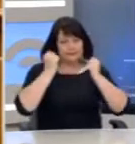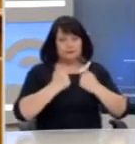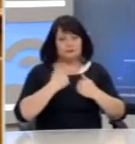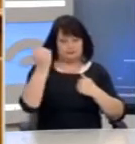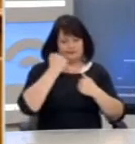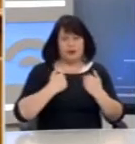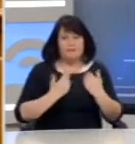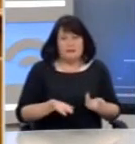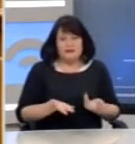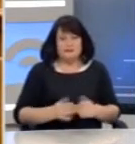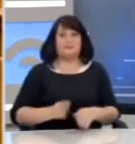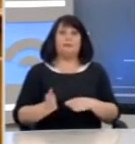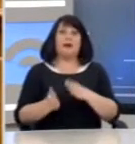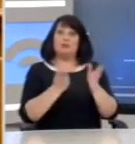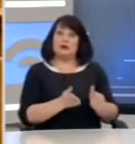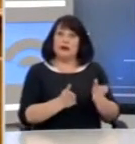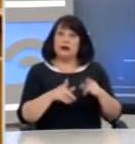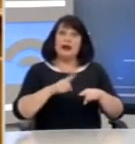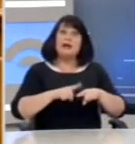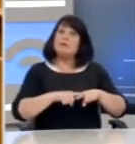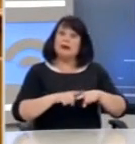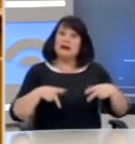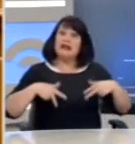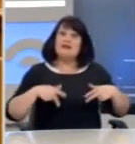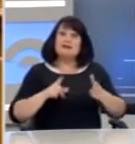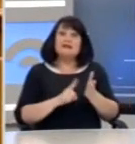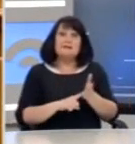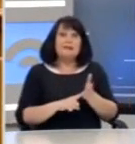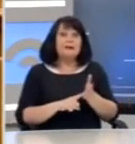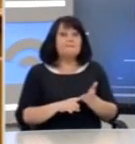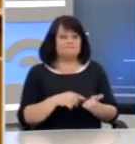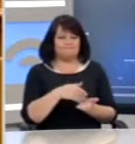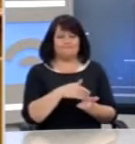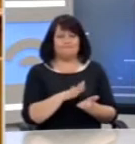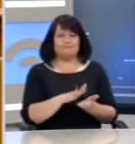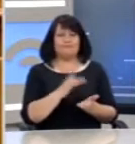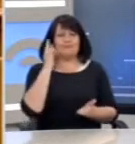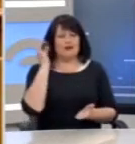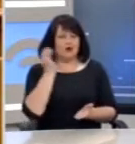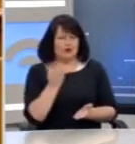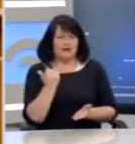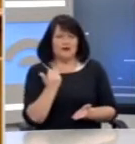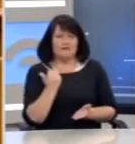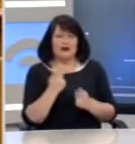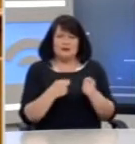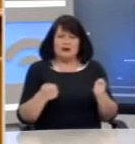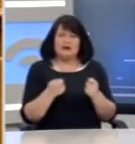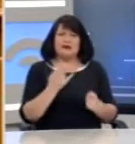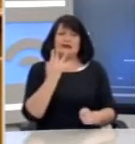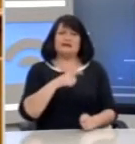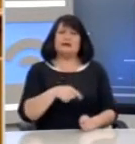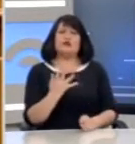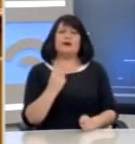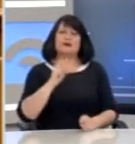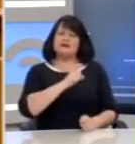η κυβέρνηση όφιλε να αποφύγει να αποδεχθεί την οικονομικά παράλογη λήψη μέτρων ύψους 4,5